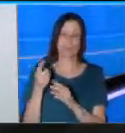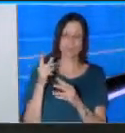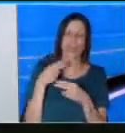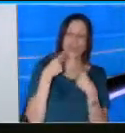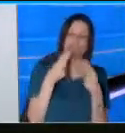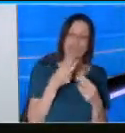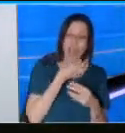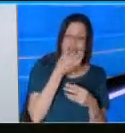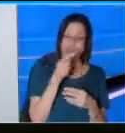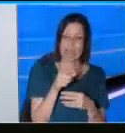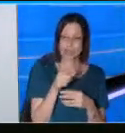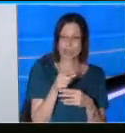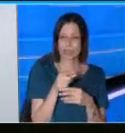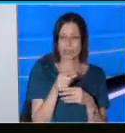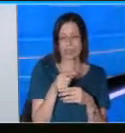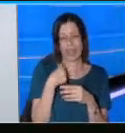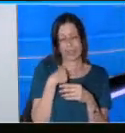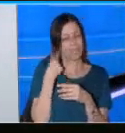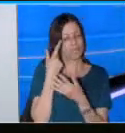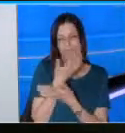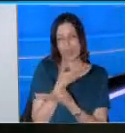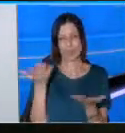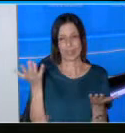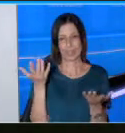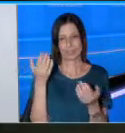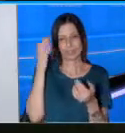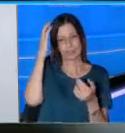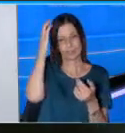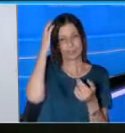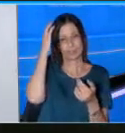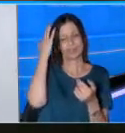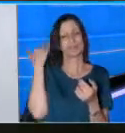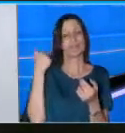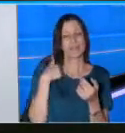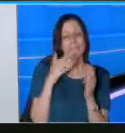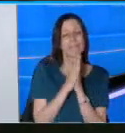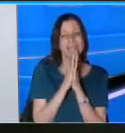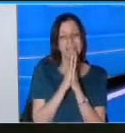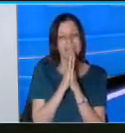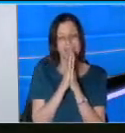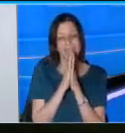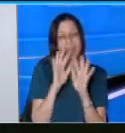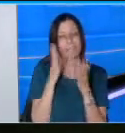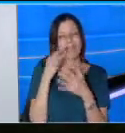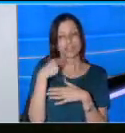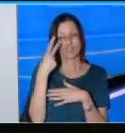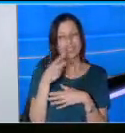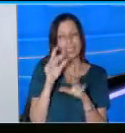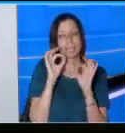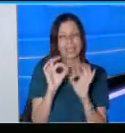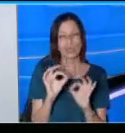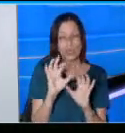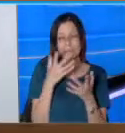והתשובה לשאלה הזאת, אני לא יודע אותה. אני מקווה שמה שיהיה זה בדיוק